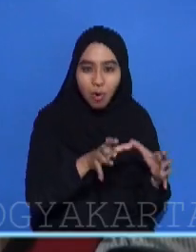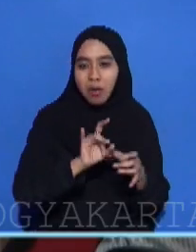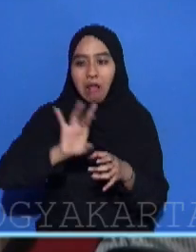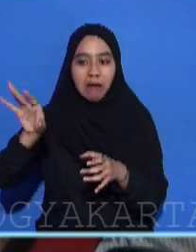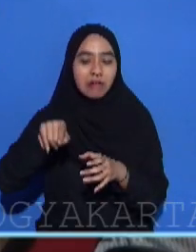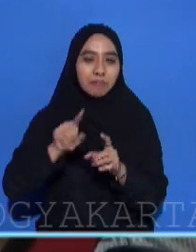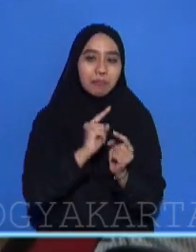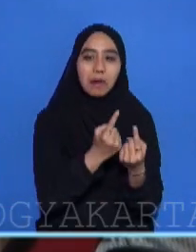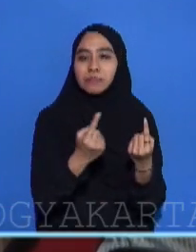negara khususnya Indonesia